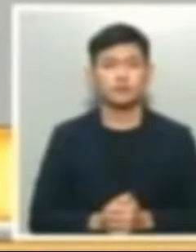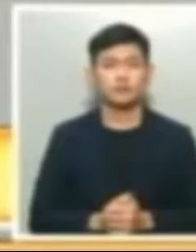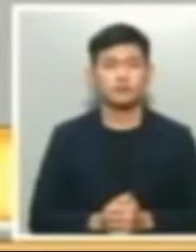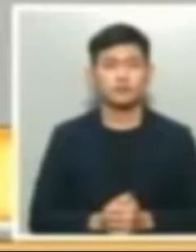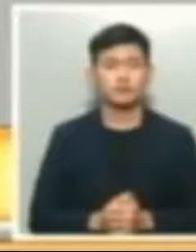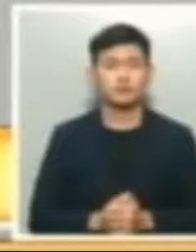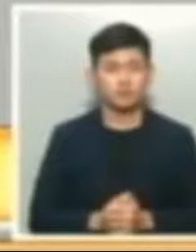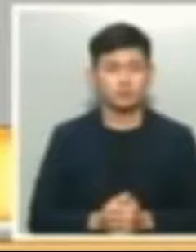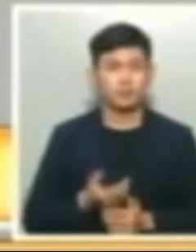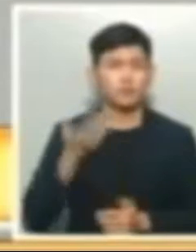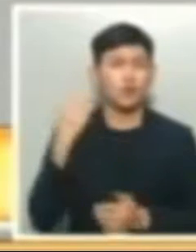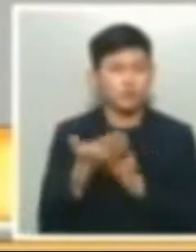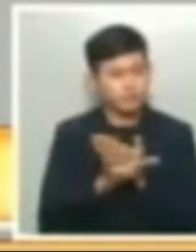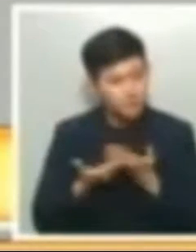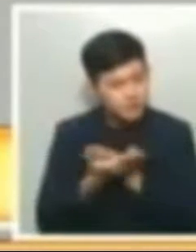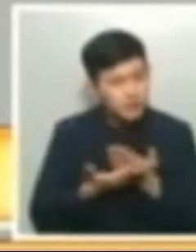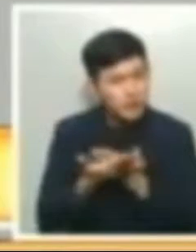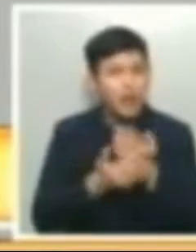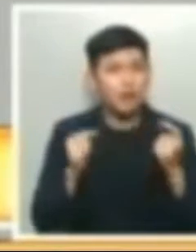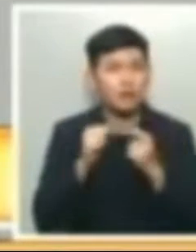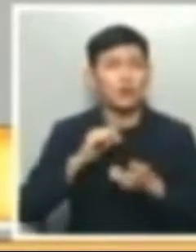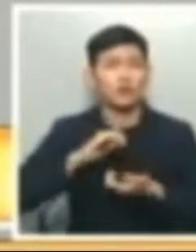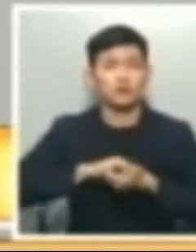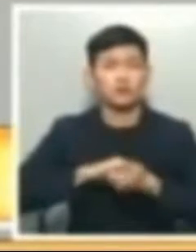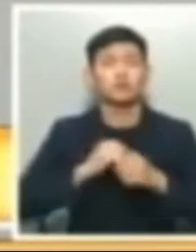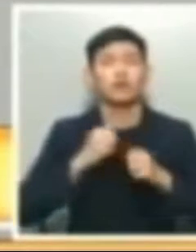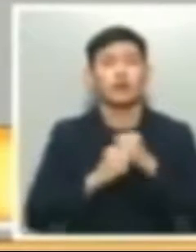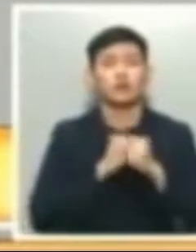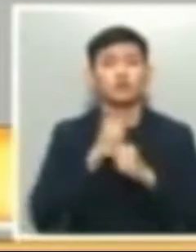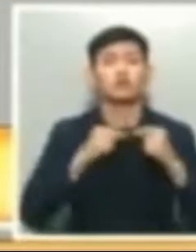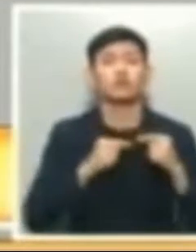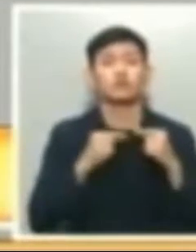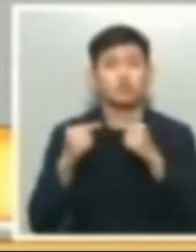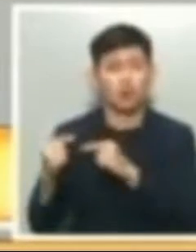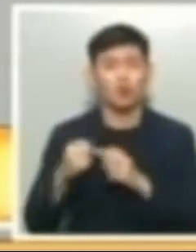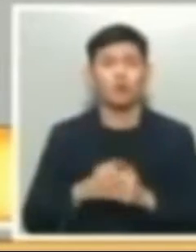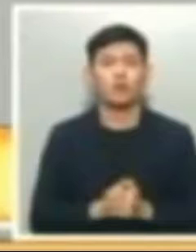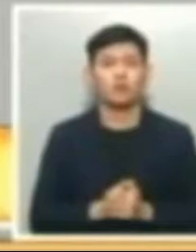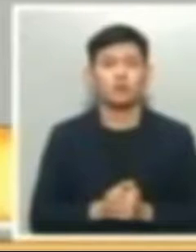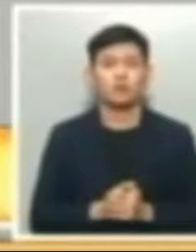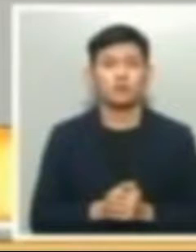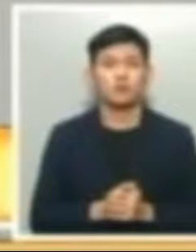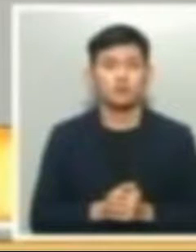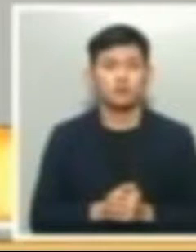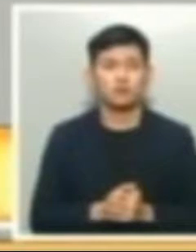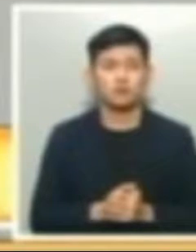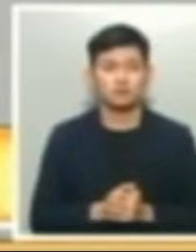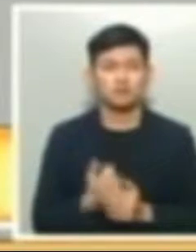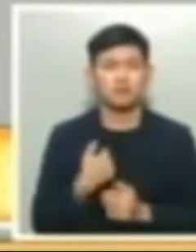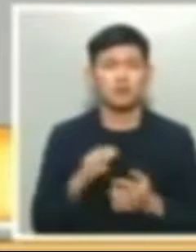เดิมทีได้มีการพิจารณาต่อสัมปทานอยู่บนข้อพิพาทเป็นวงเ